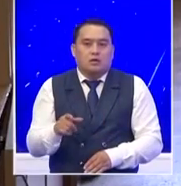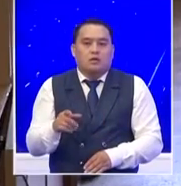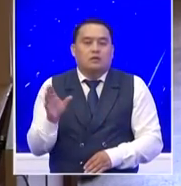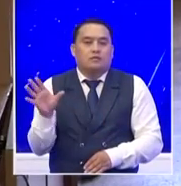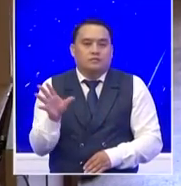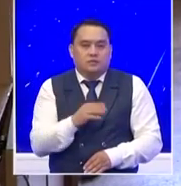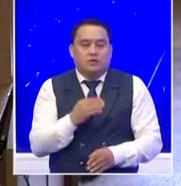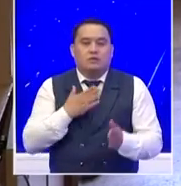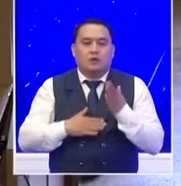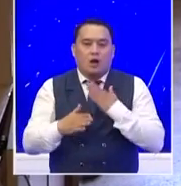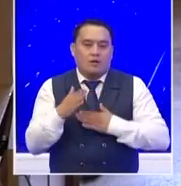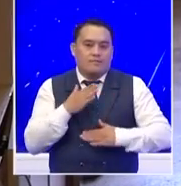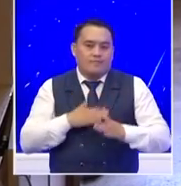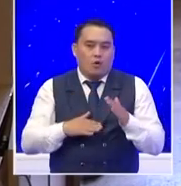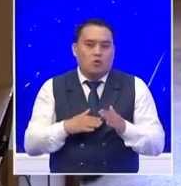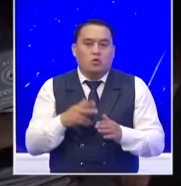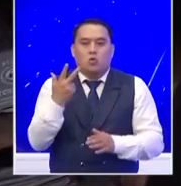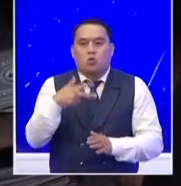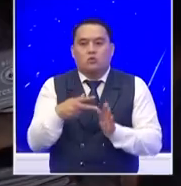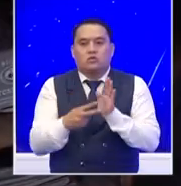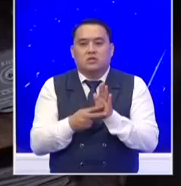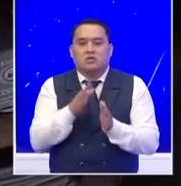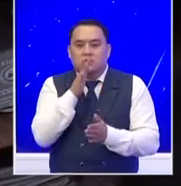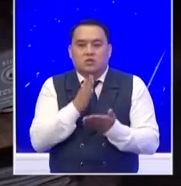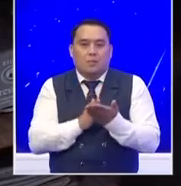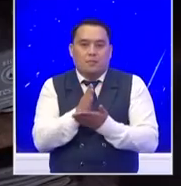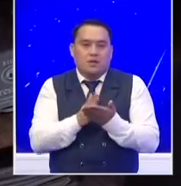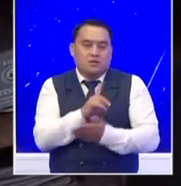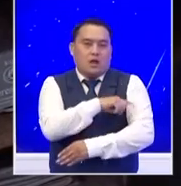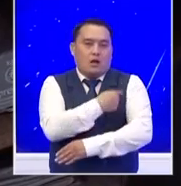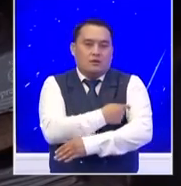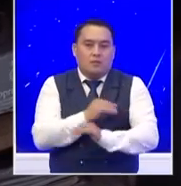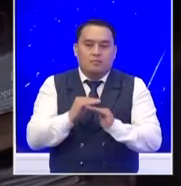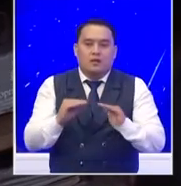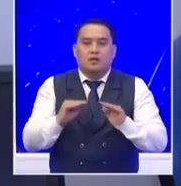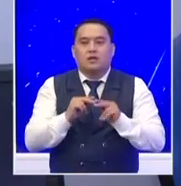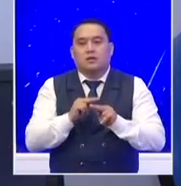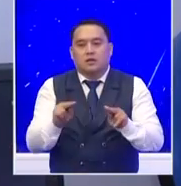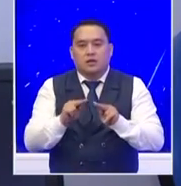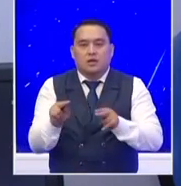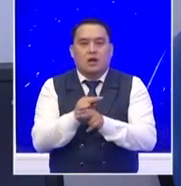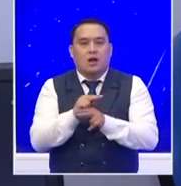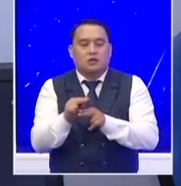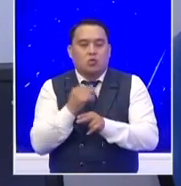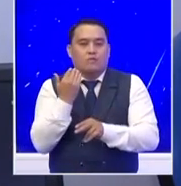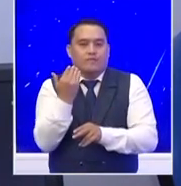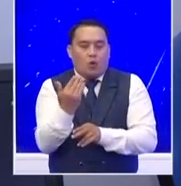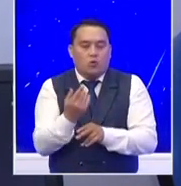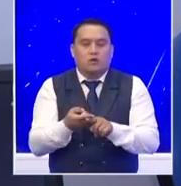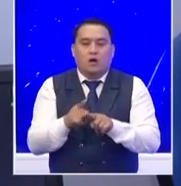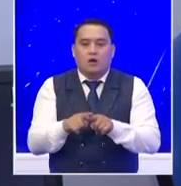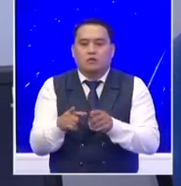ерік берді. Ләззат Арғынова 38 жылдай медицина саласында қызмет етіп келеді. Зейнет жасынан асса да әлі